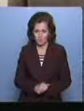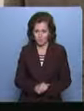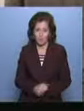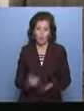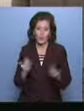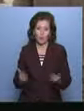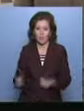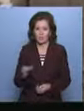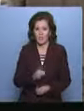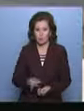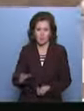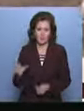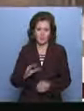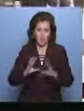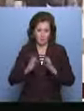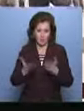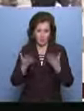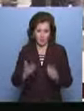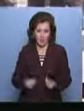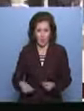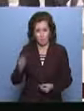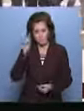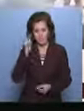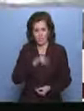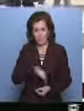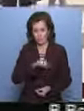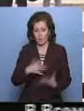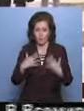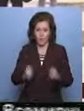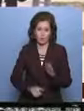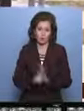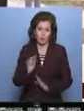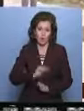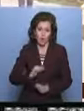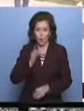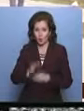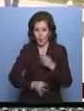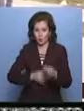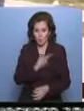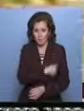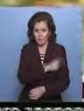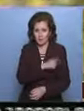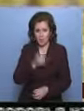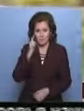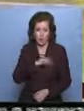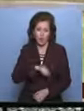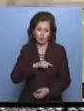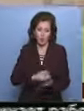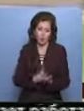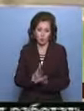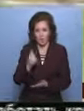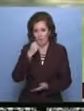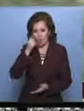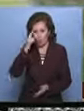Сегодня в республике Всемирный день психического здоровья начинает работать круглосуточная медицинская психологическая служба «Телефон доверия». Оказывать